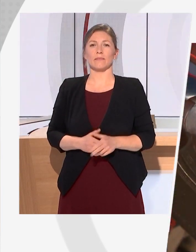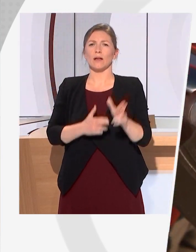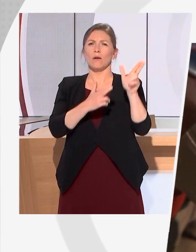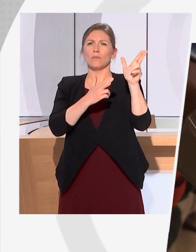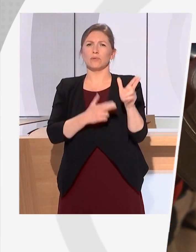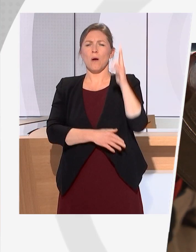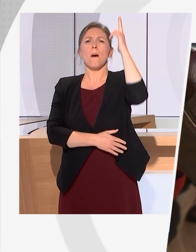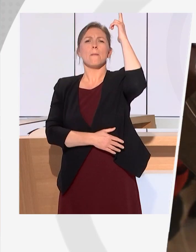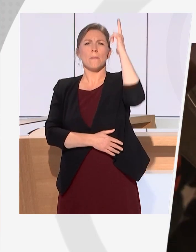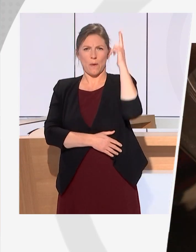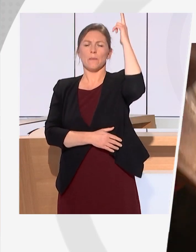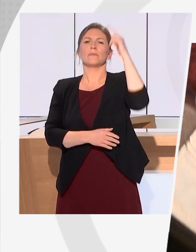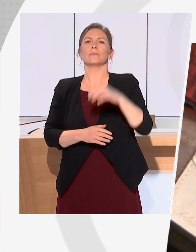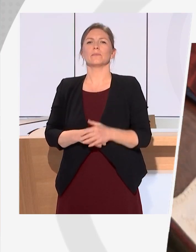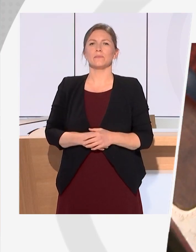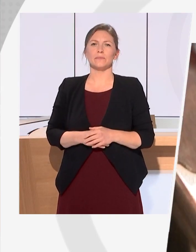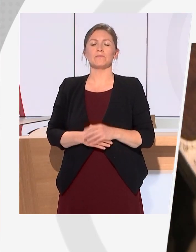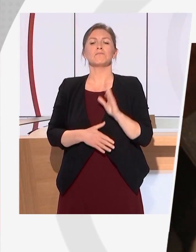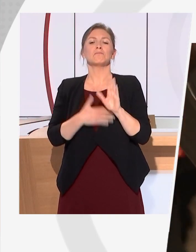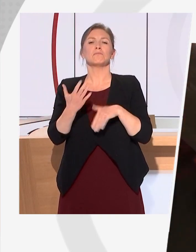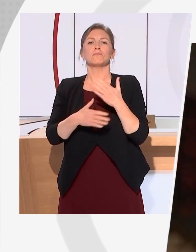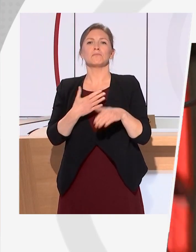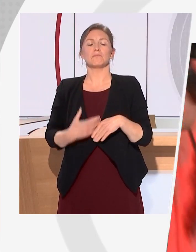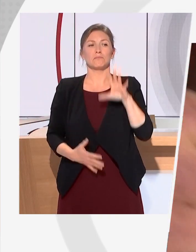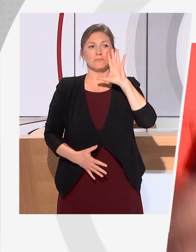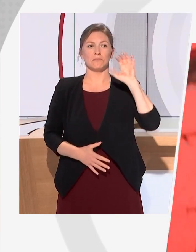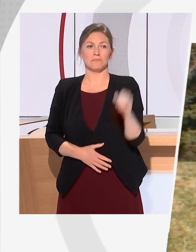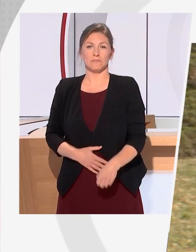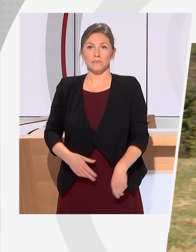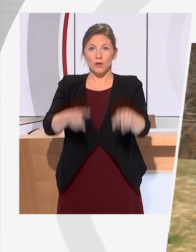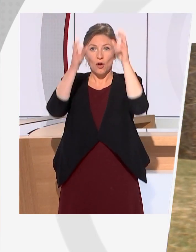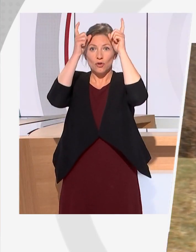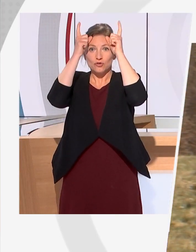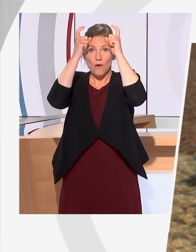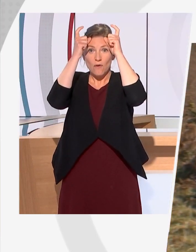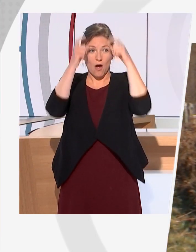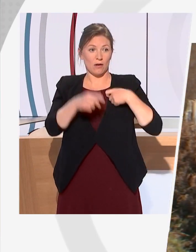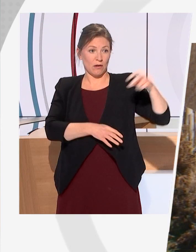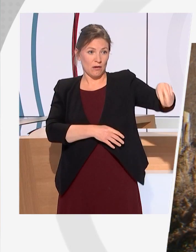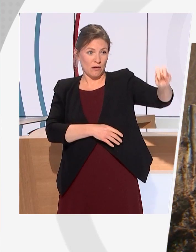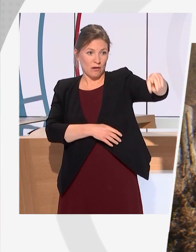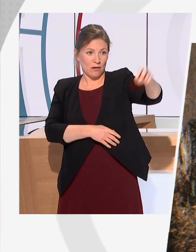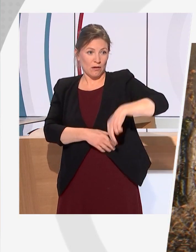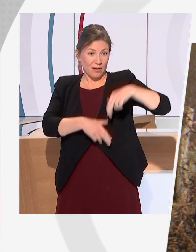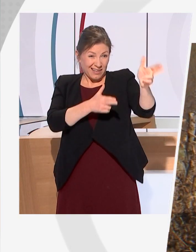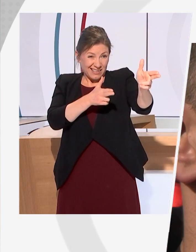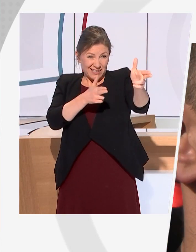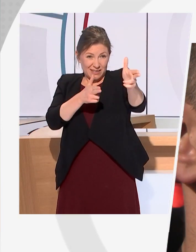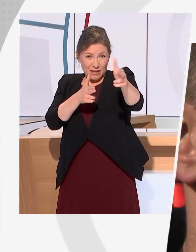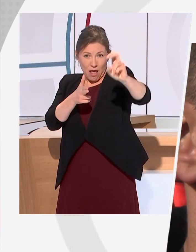La battue commence. Quelques minutes plus tard, un chevreuil traverse le pré. Le chasseur doit le laisser